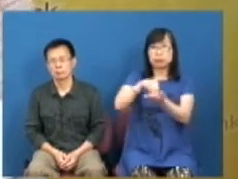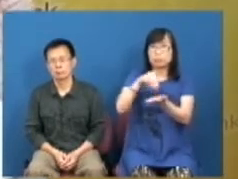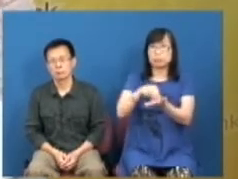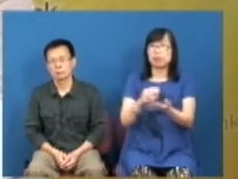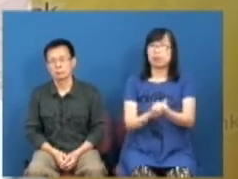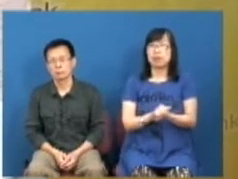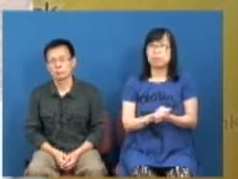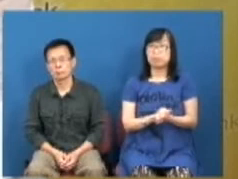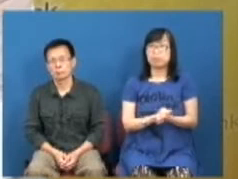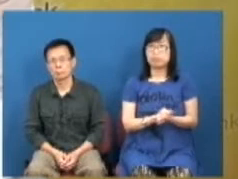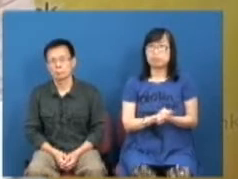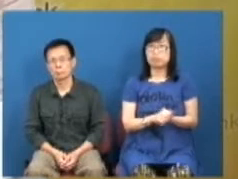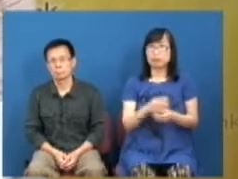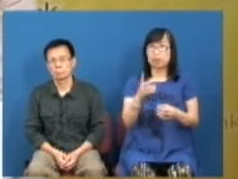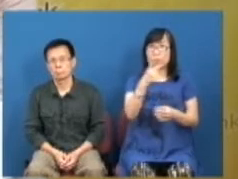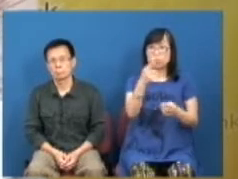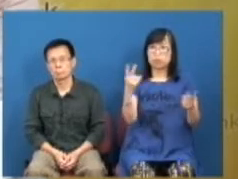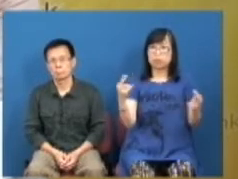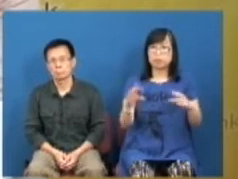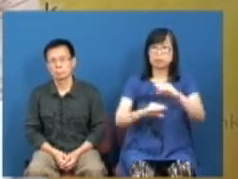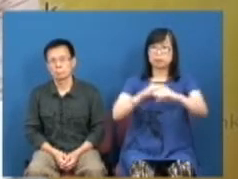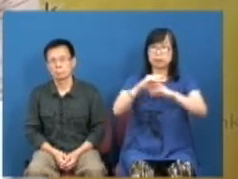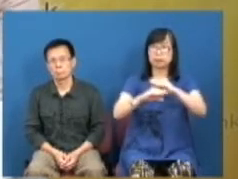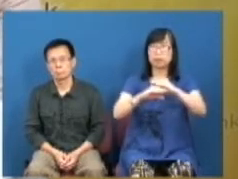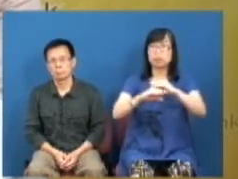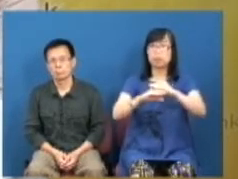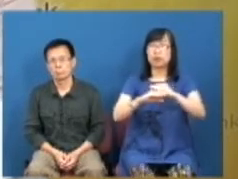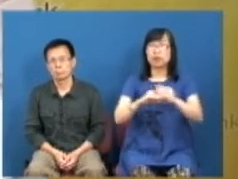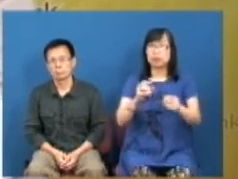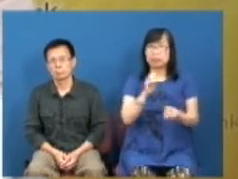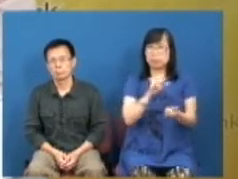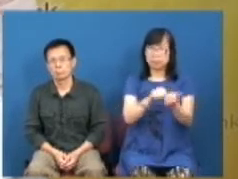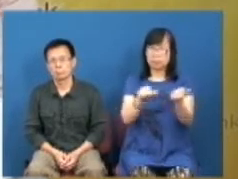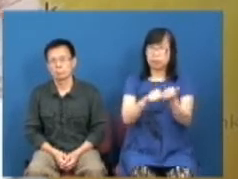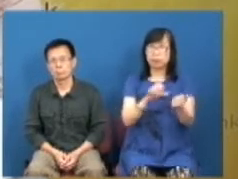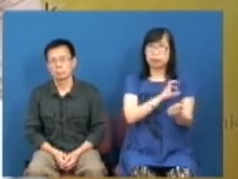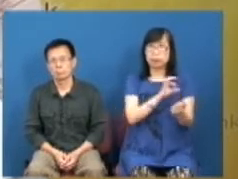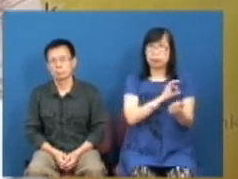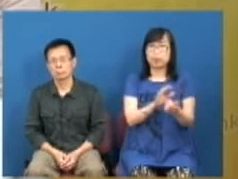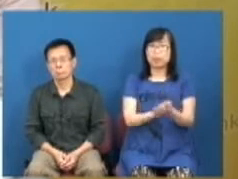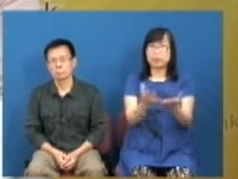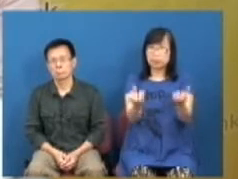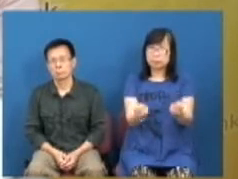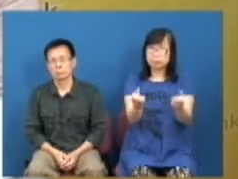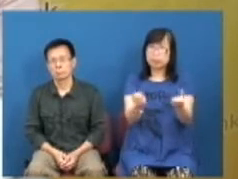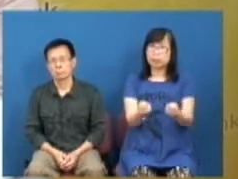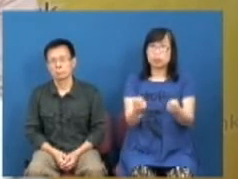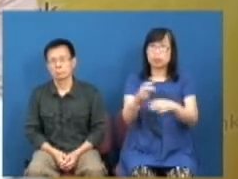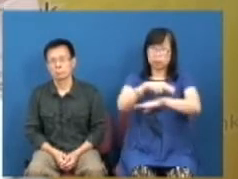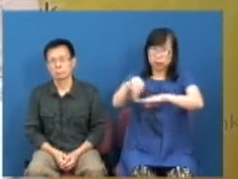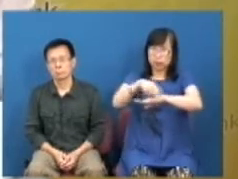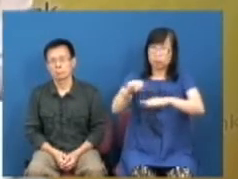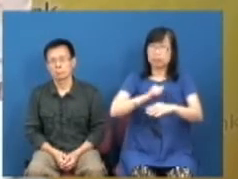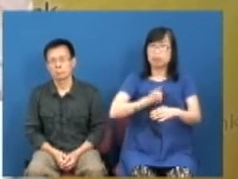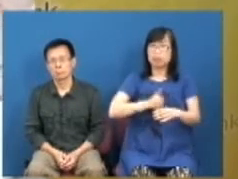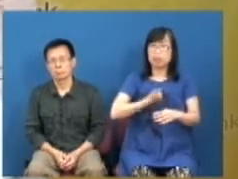Building Council， 咁呢個咧係綠色建築嘅一個議會裏邊咧，佢點樣容許將來我哋啲職師建築師